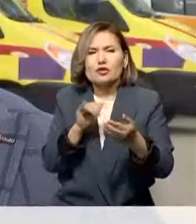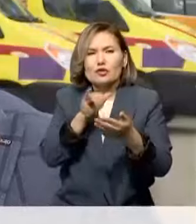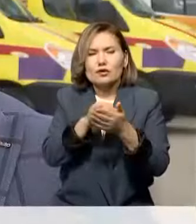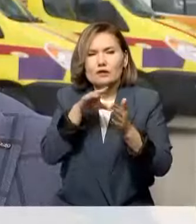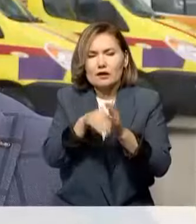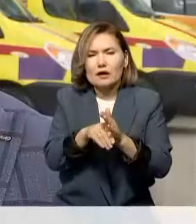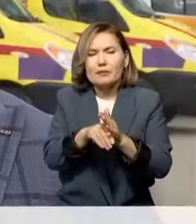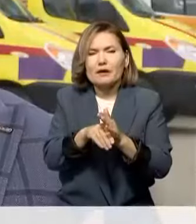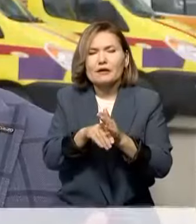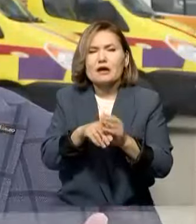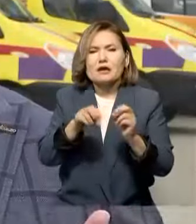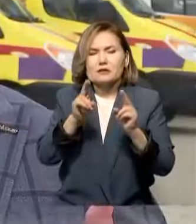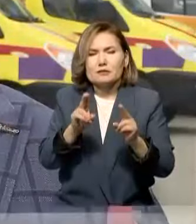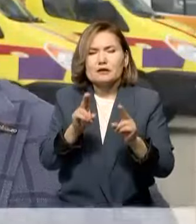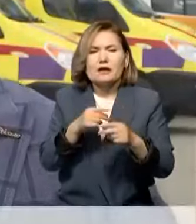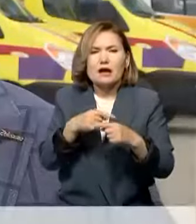дефилиаторымыз,